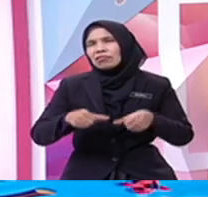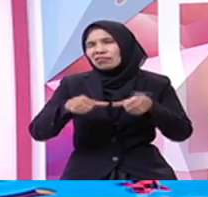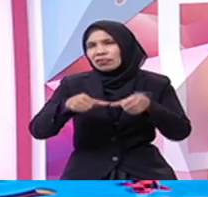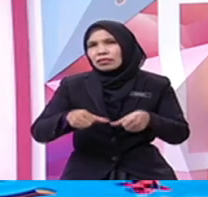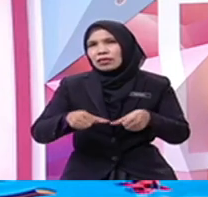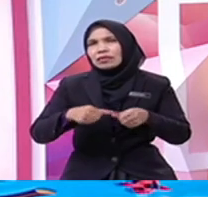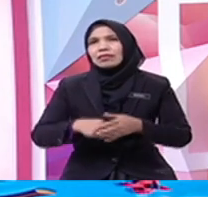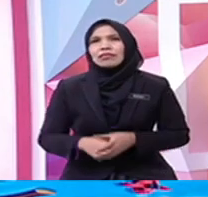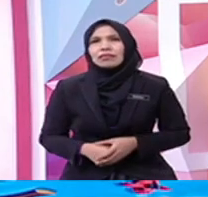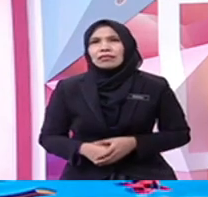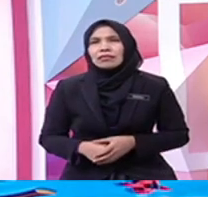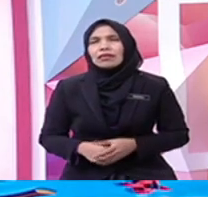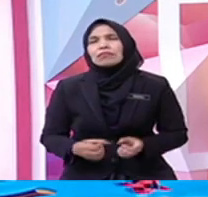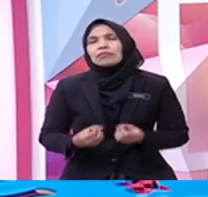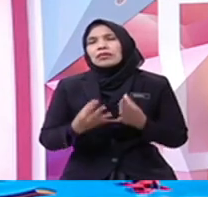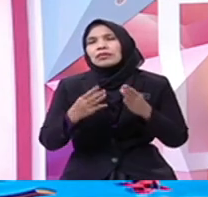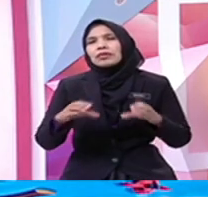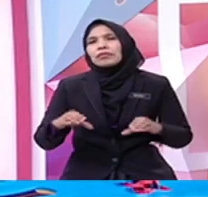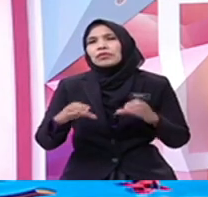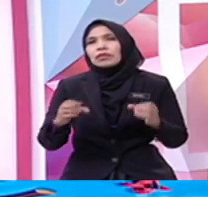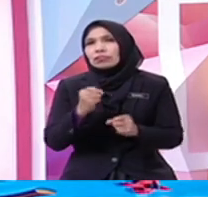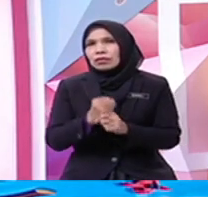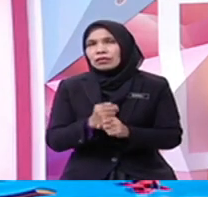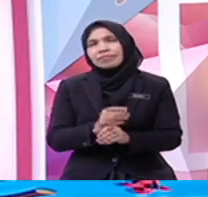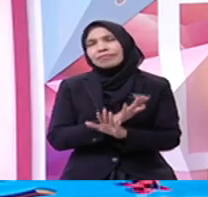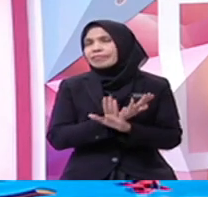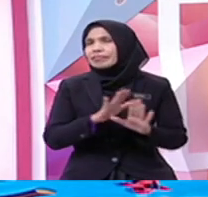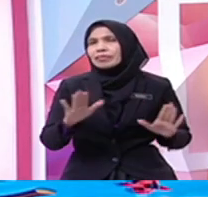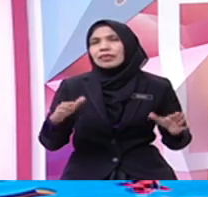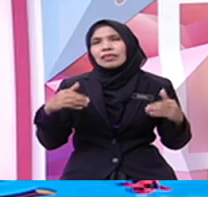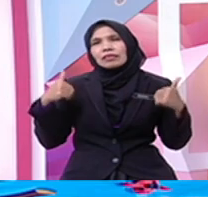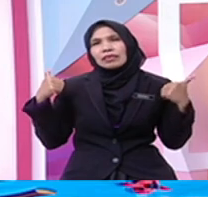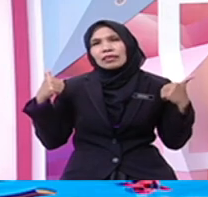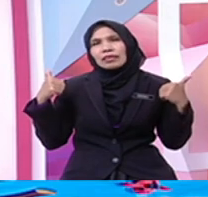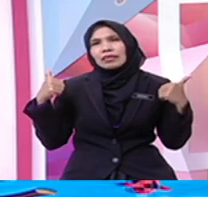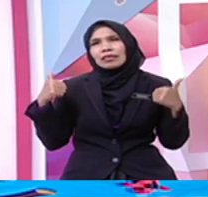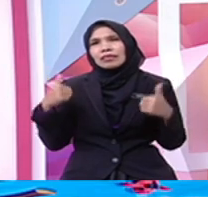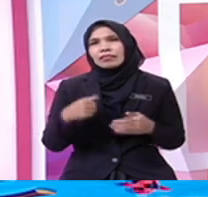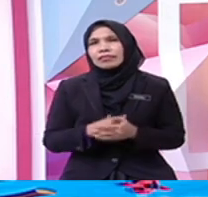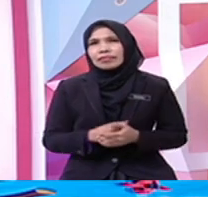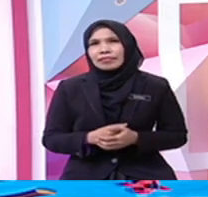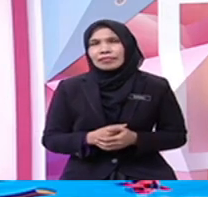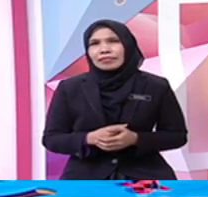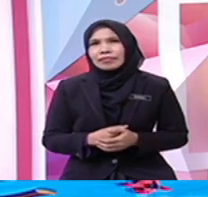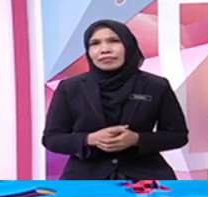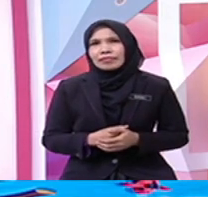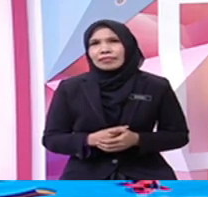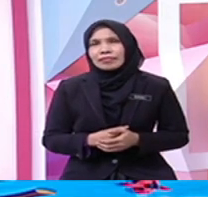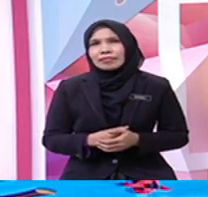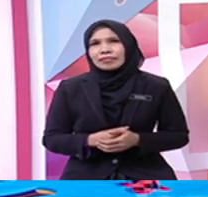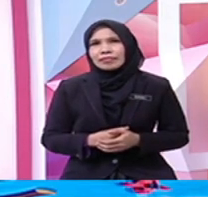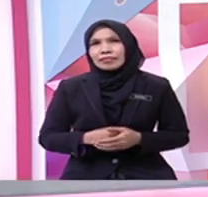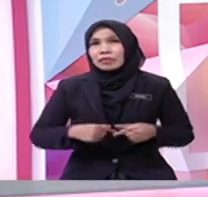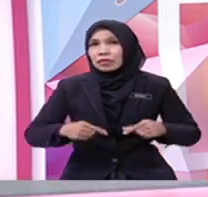jeda dan sampai despres masuknya jejak taksi hak jenis gimente alamat keamanan kayak hidup tak sehat